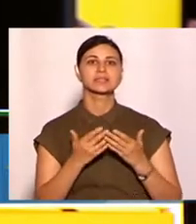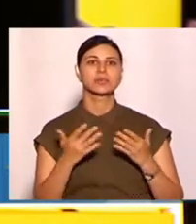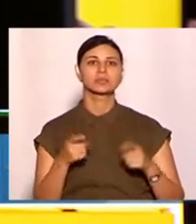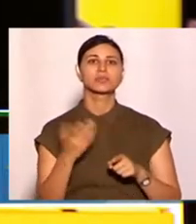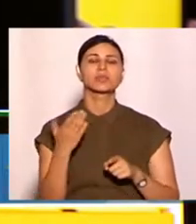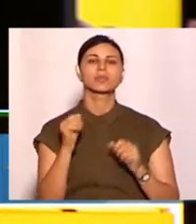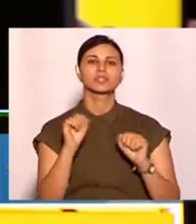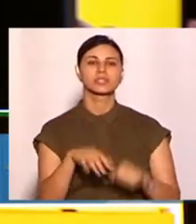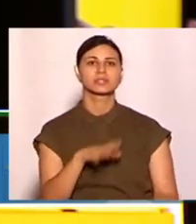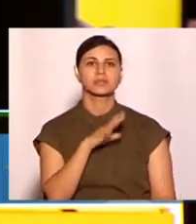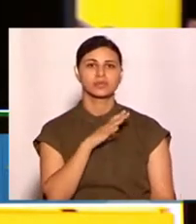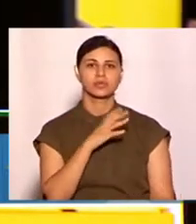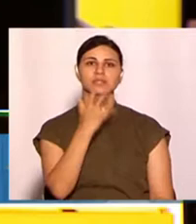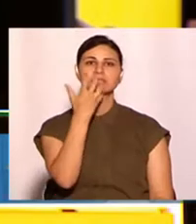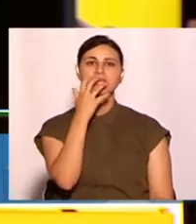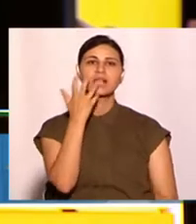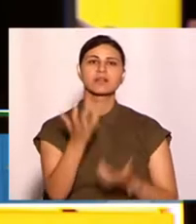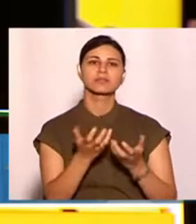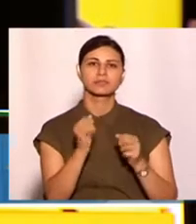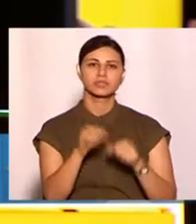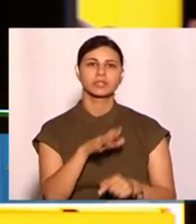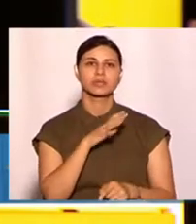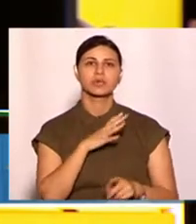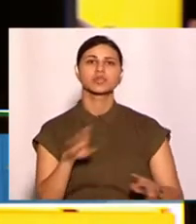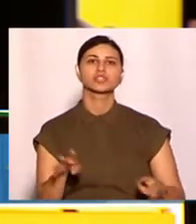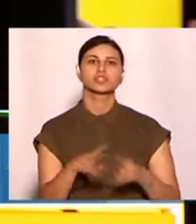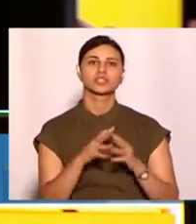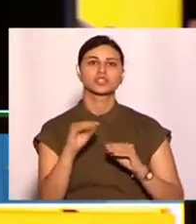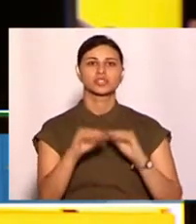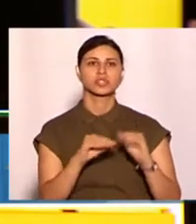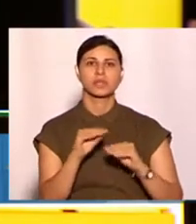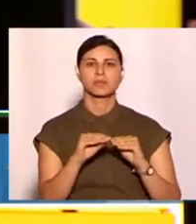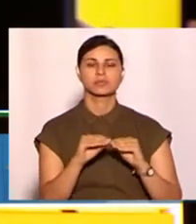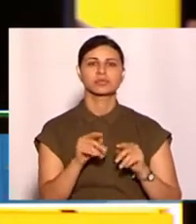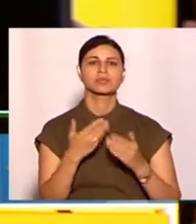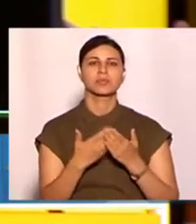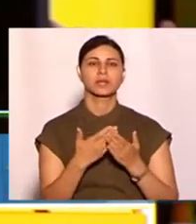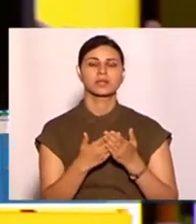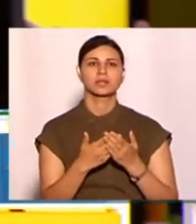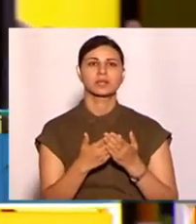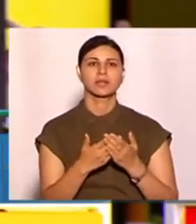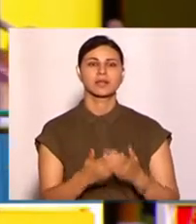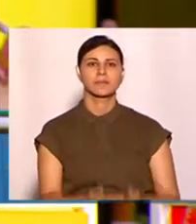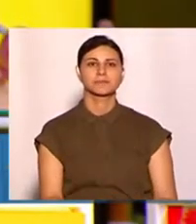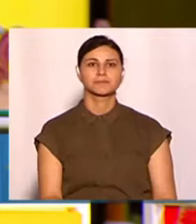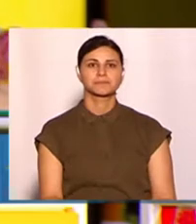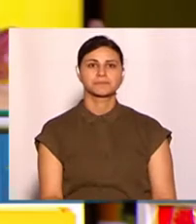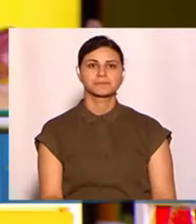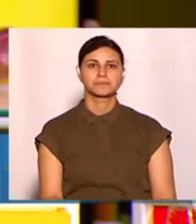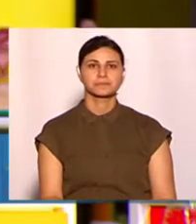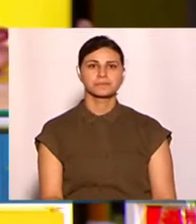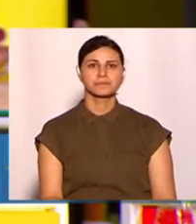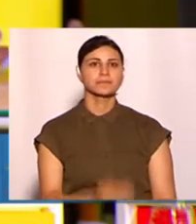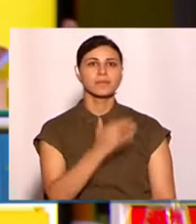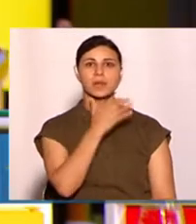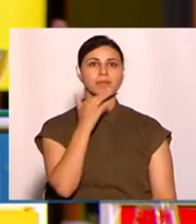რომელიც შეიძლება იყოს თერმულადაც დამუშავებული შეკმაზული სხვადასხვა პროდუქტებით, მათ შორის მაგალითად მცირე ზომის, იმიტომ რომ